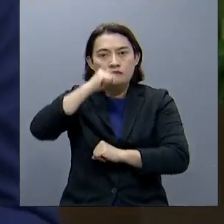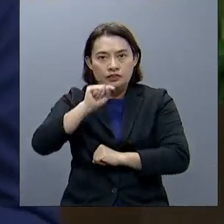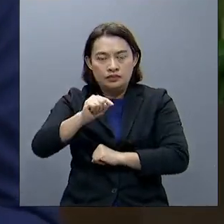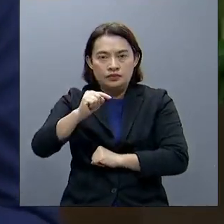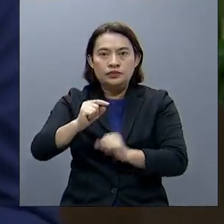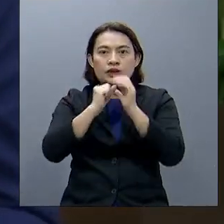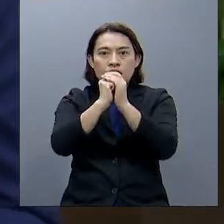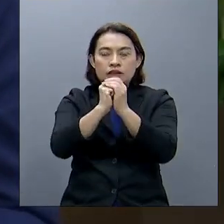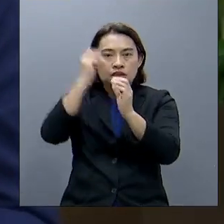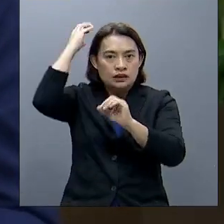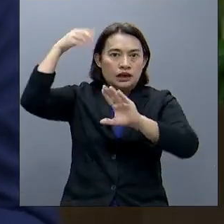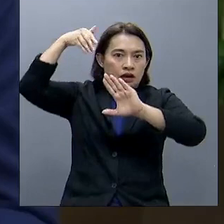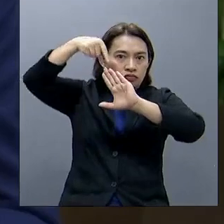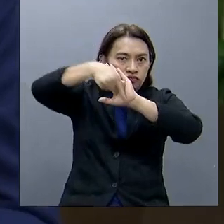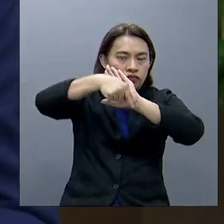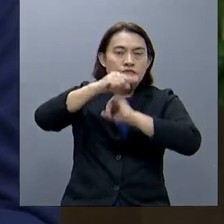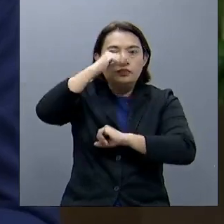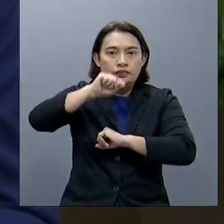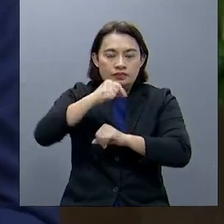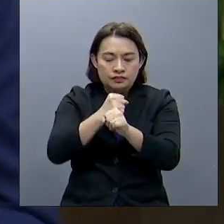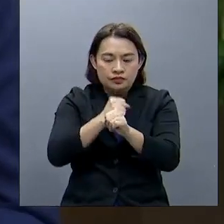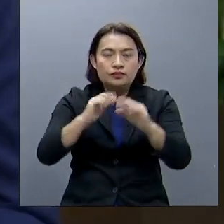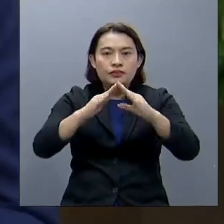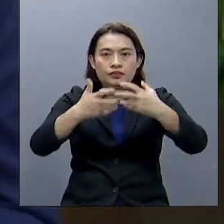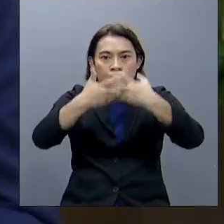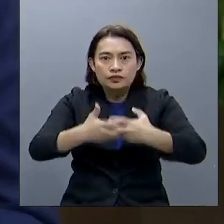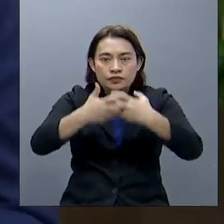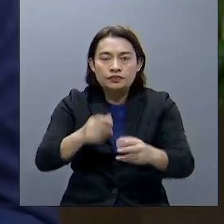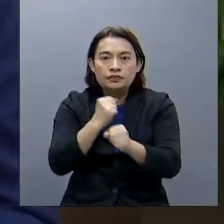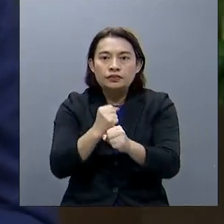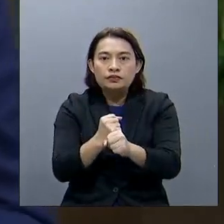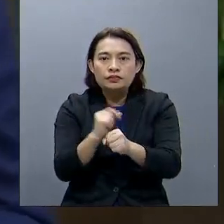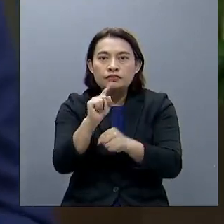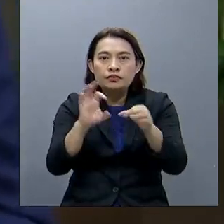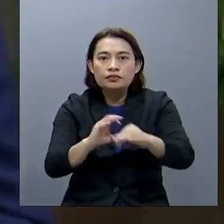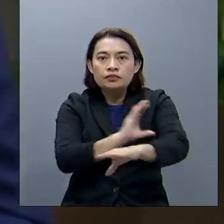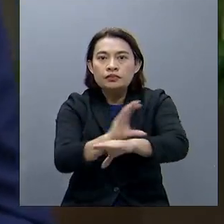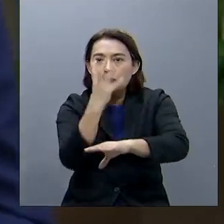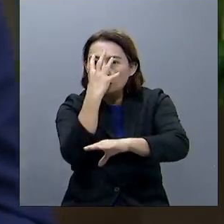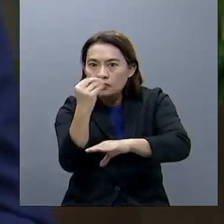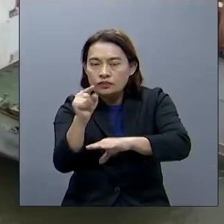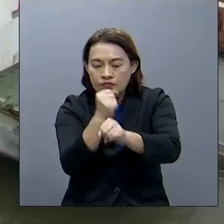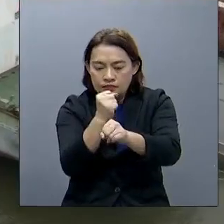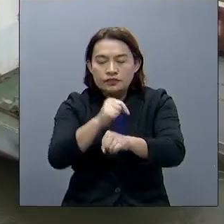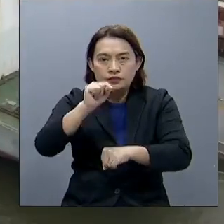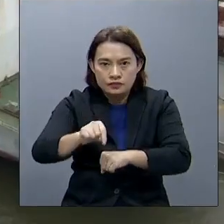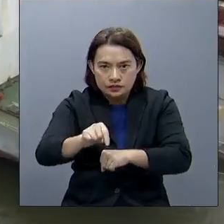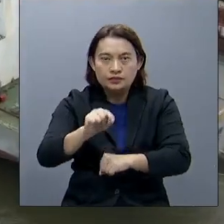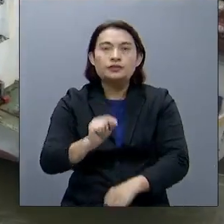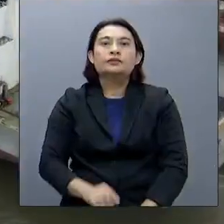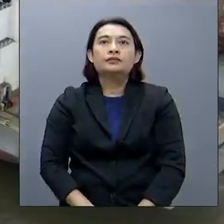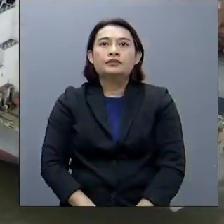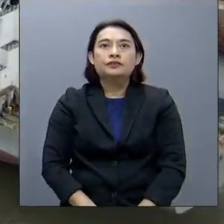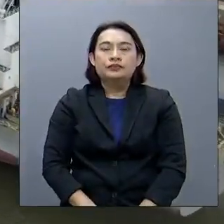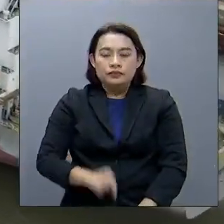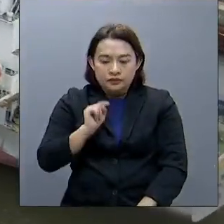ะครับแล้วถ้าเกิดเขาสามารถมาสร้างโรงงานผลิตหัวรถจักรหรือว่าขบวนรถไฟได้ที่นี่เนี่ยก็จะเป็น